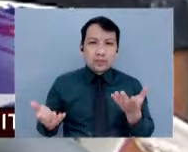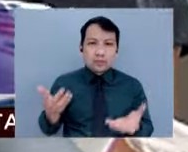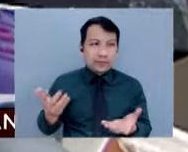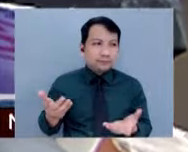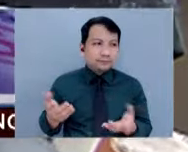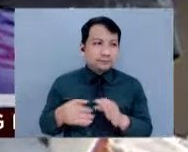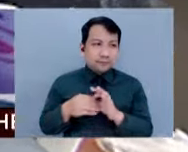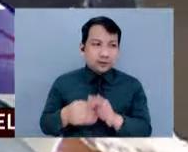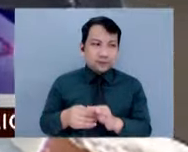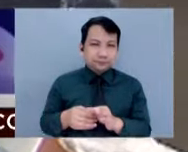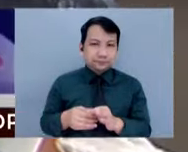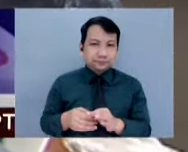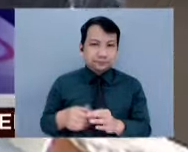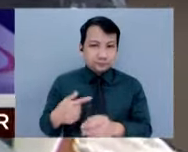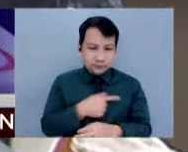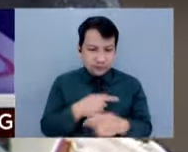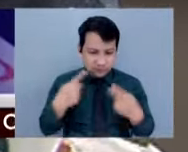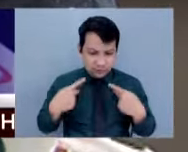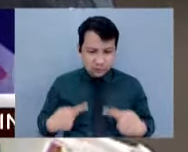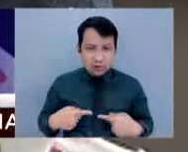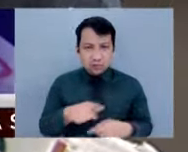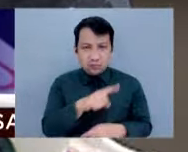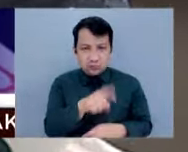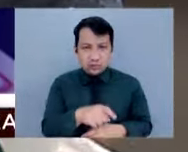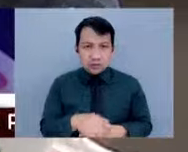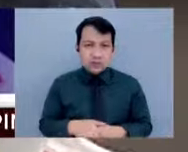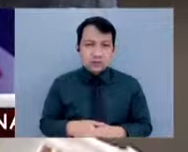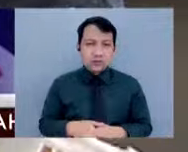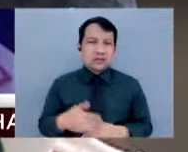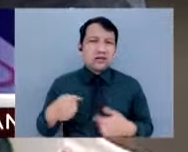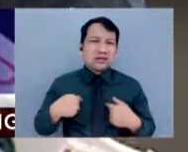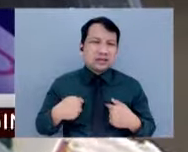anong masakit po ngayon, sir, sa inyo, sir? Dibdib ko, sir.